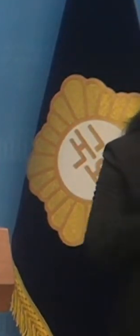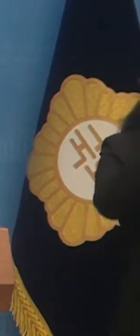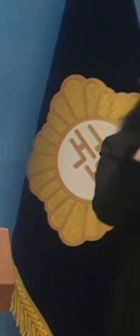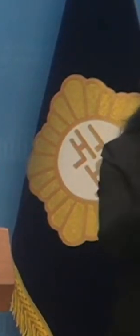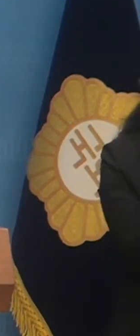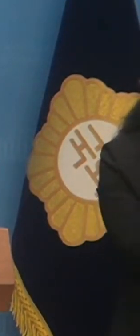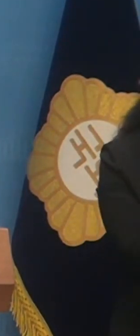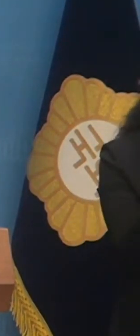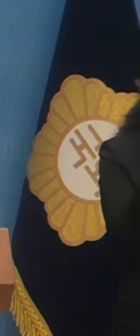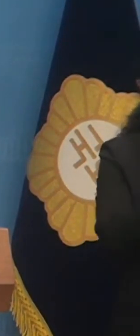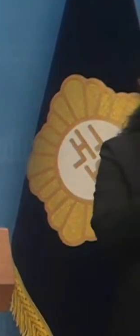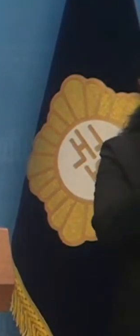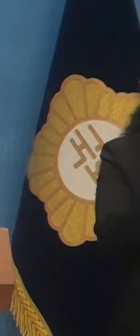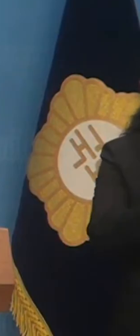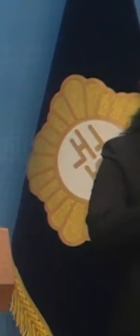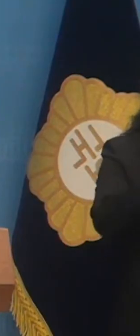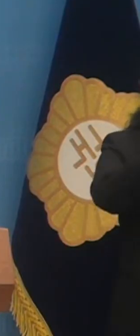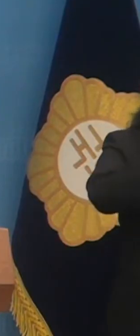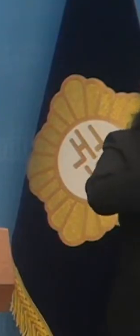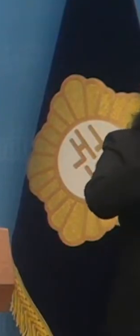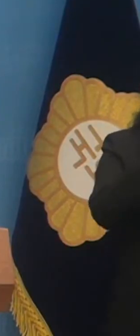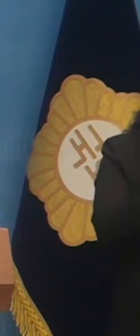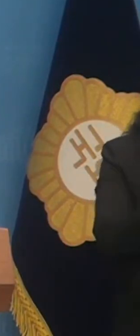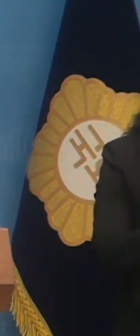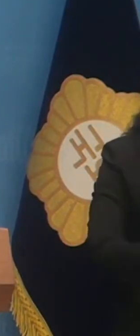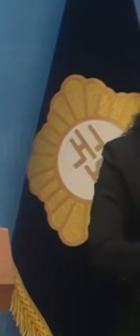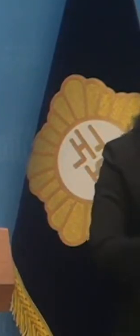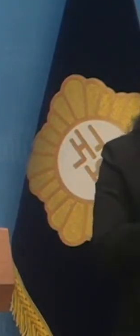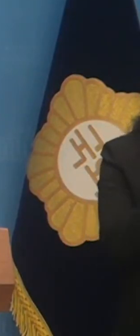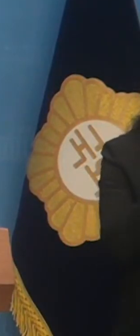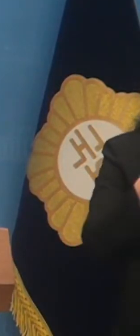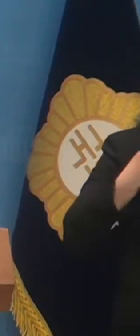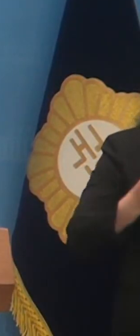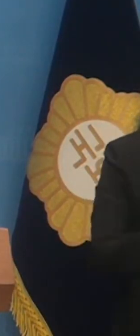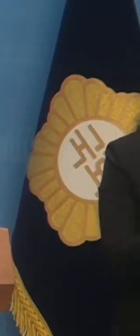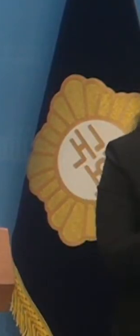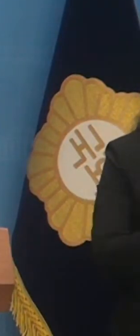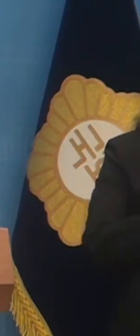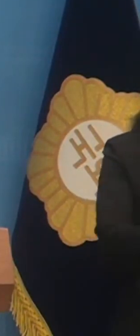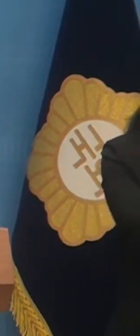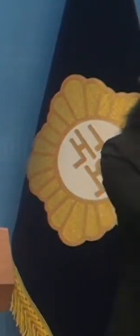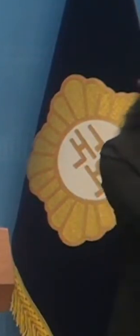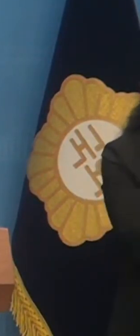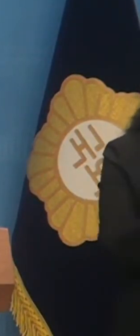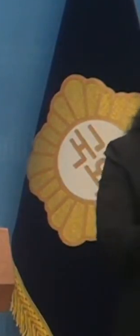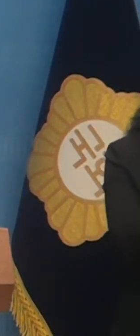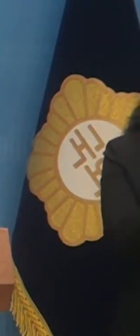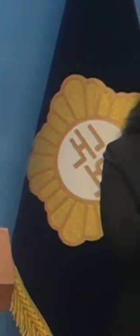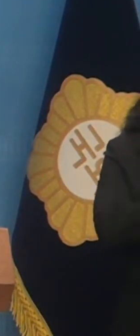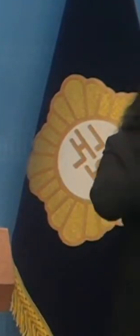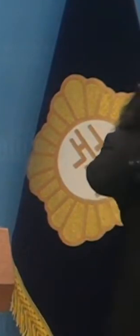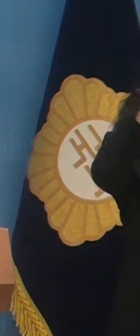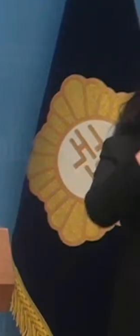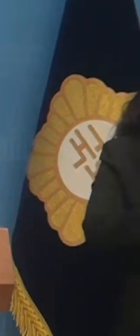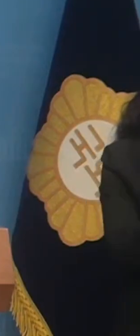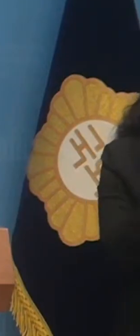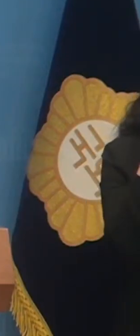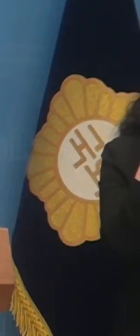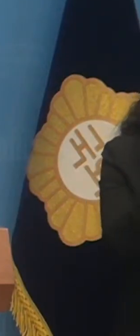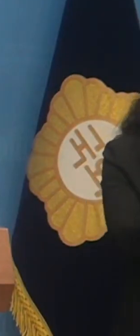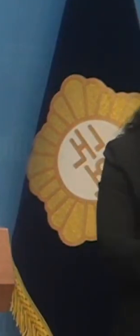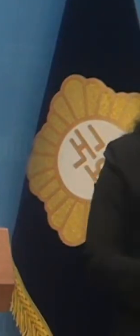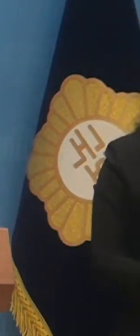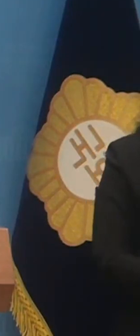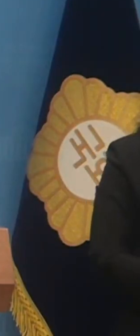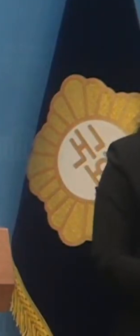진보당은 2026년 지방선거에서 역대 최대로 단체장과 지방의원을 당선시키려 합니다.